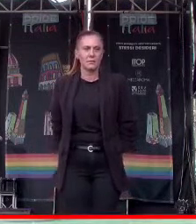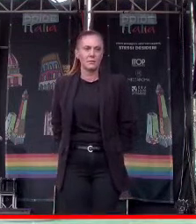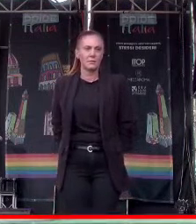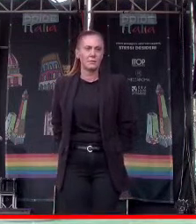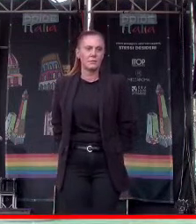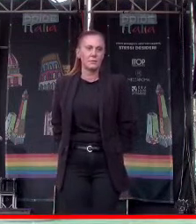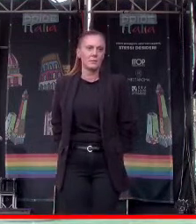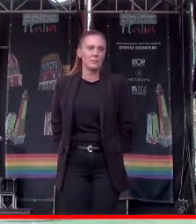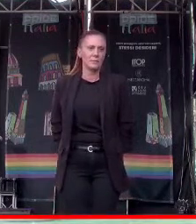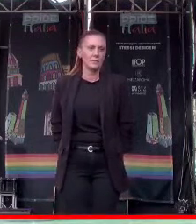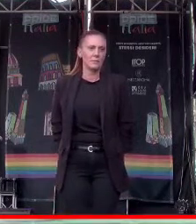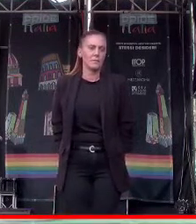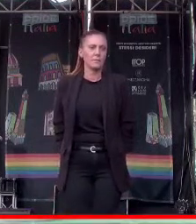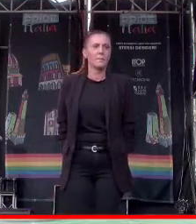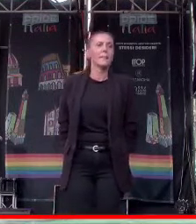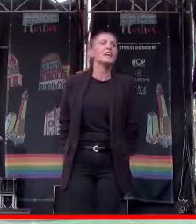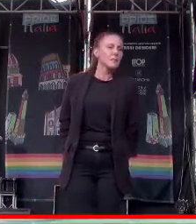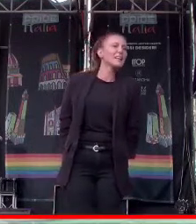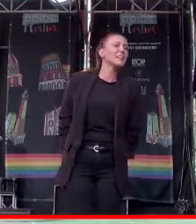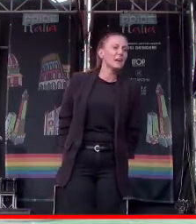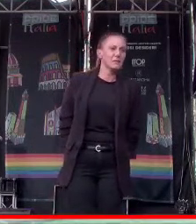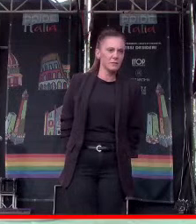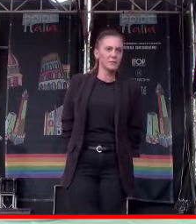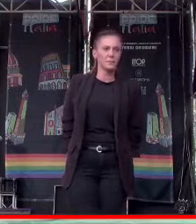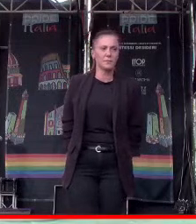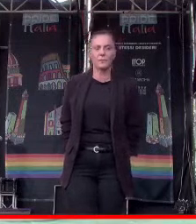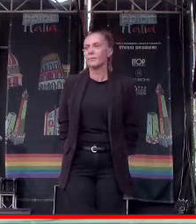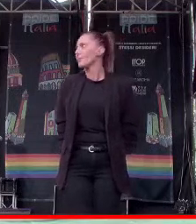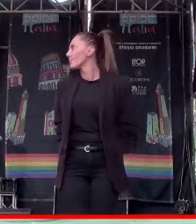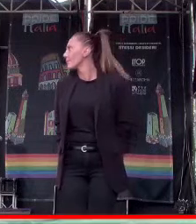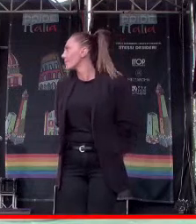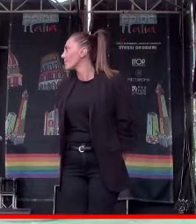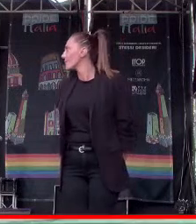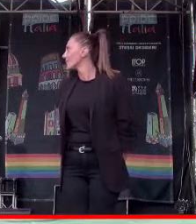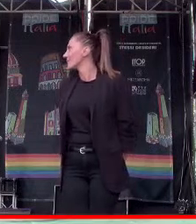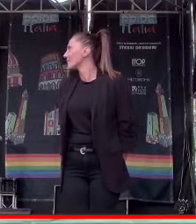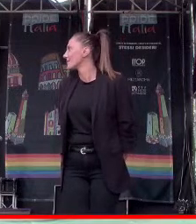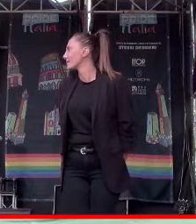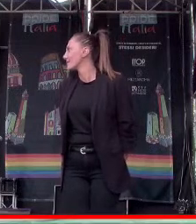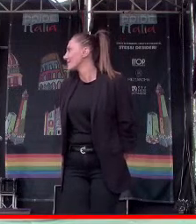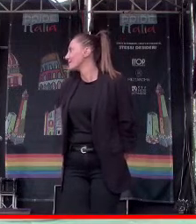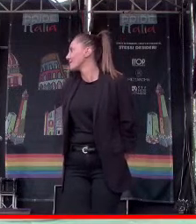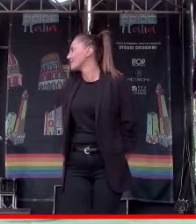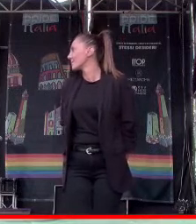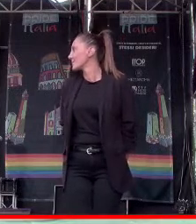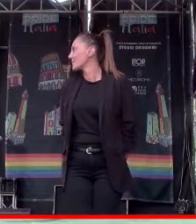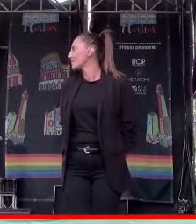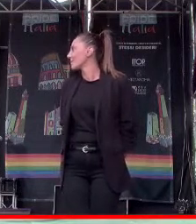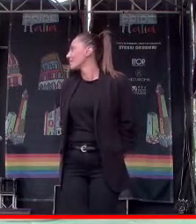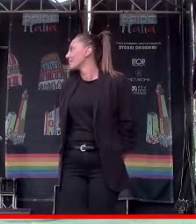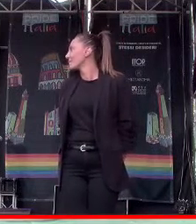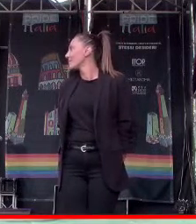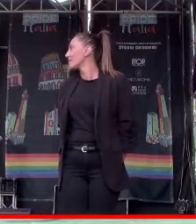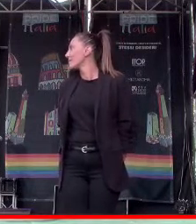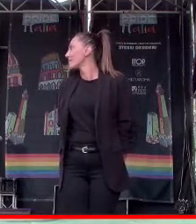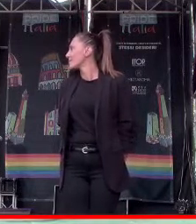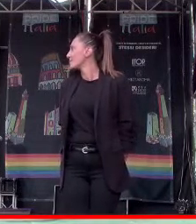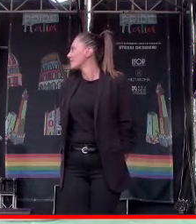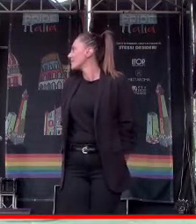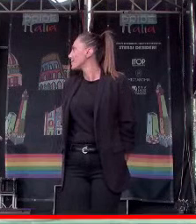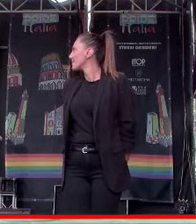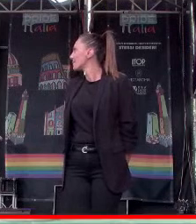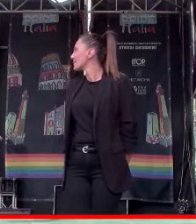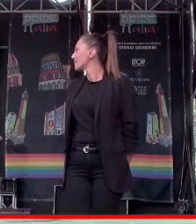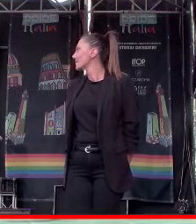Ma devo dire qualcosa? Sì. Va bene? No, come ti pare? Se pensi che sei più in grado di fare tu, io